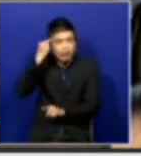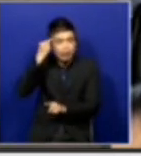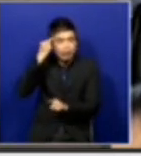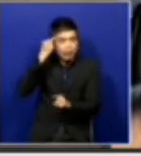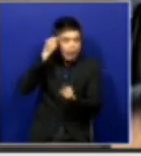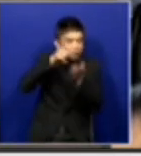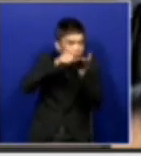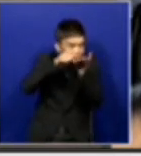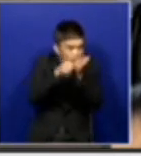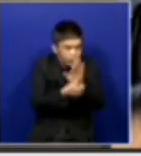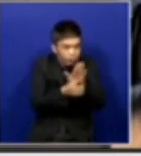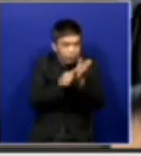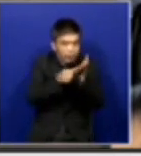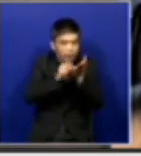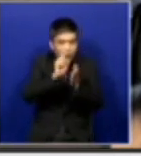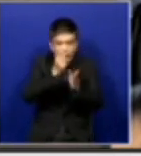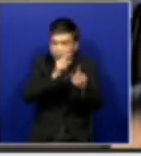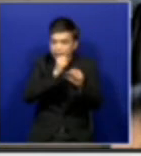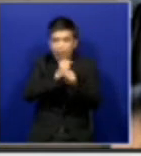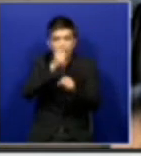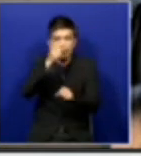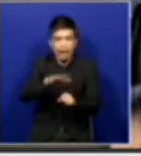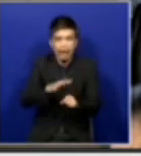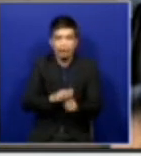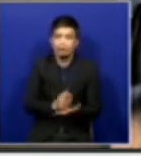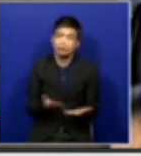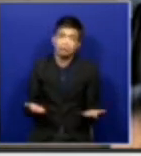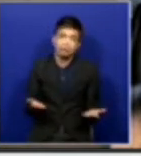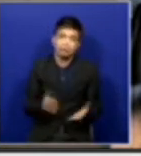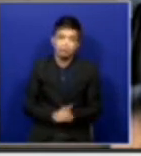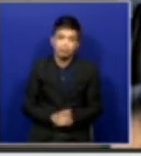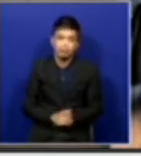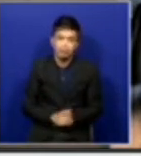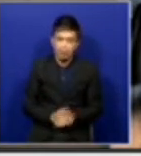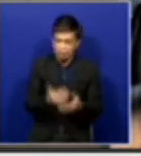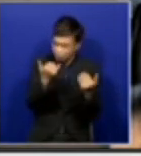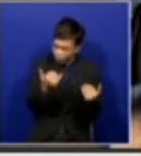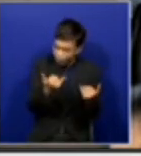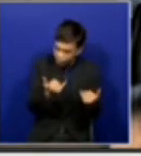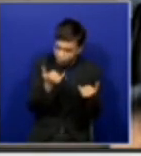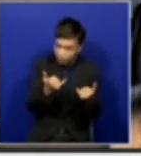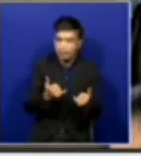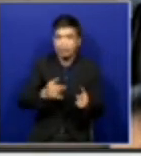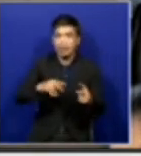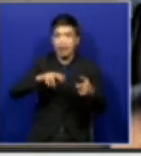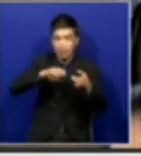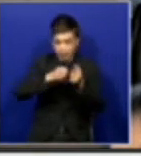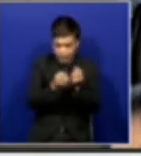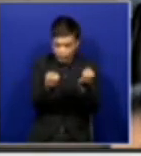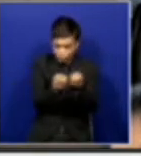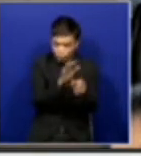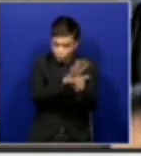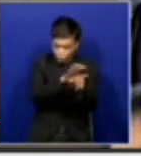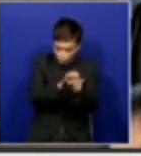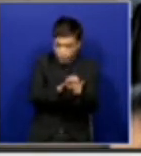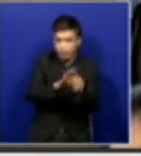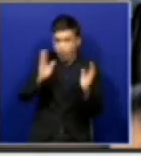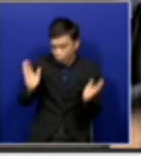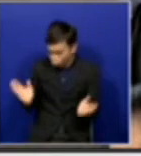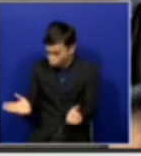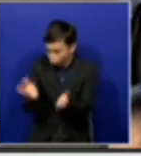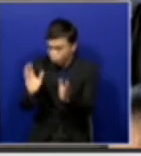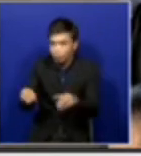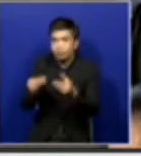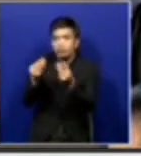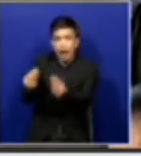ได้ตัดกระทรวงนี้เท่ากันสถานการณ์นี้เขาส่งเสริมเขาใช้สำหรับประสิทธิภาพของแพทย์ให้ก